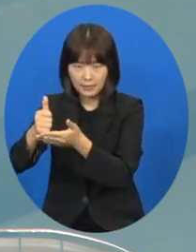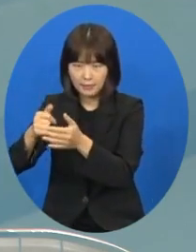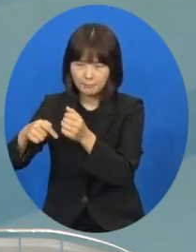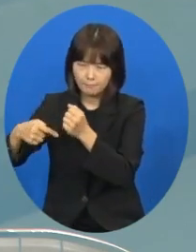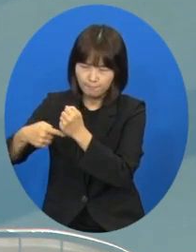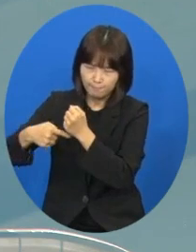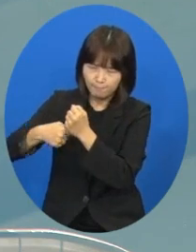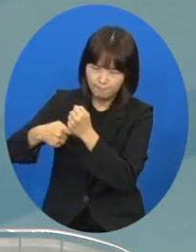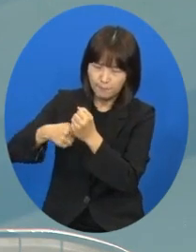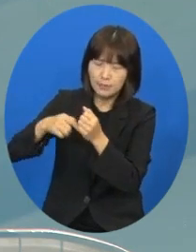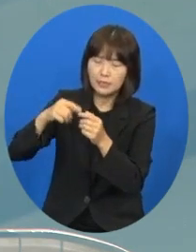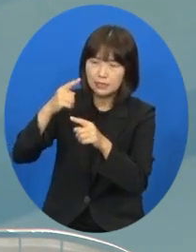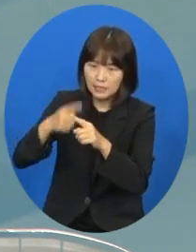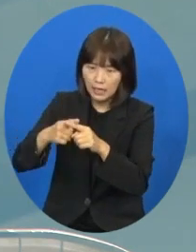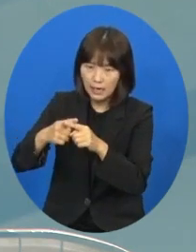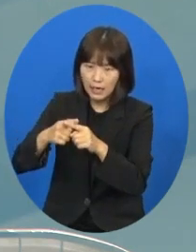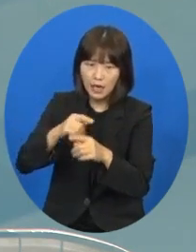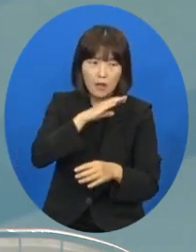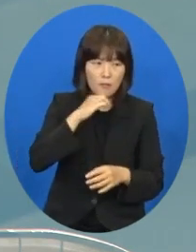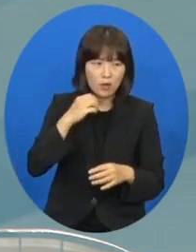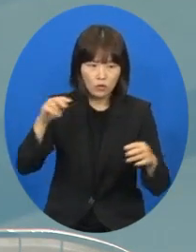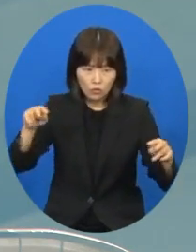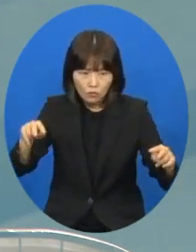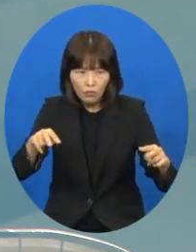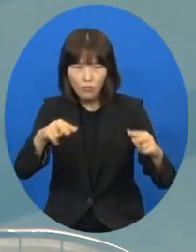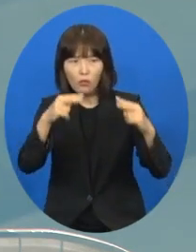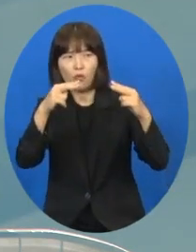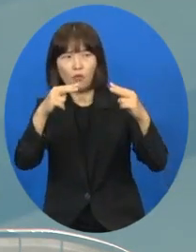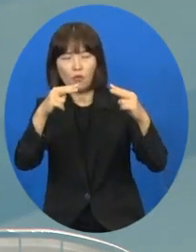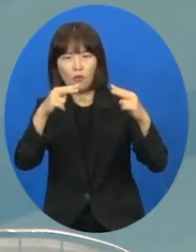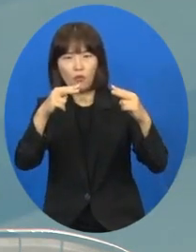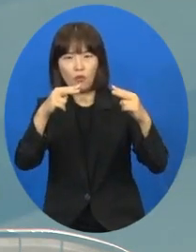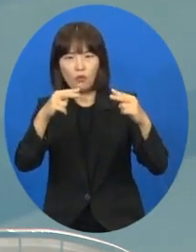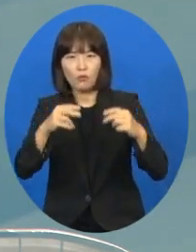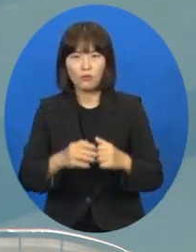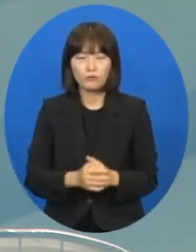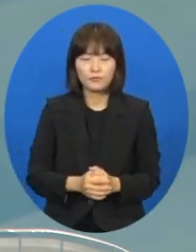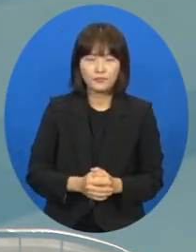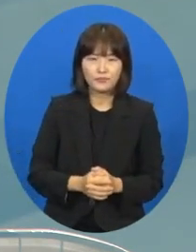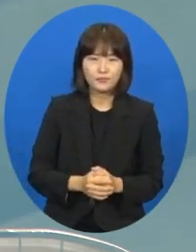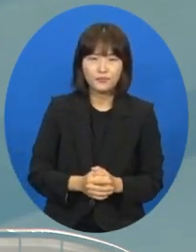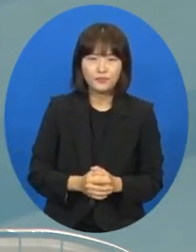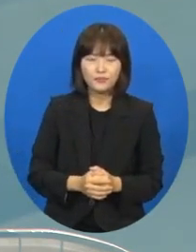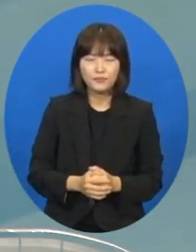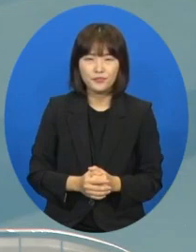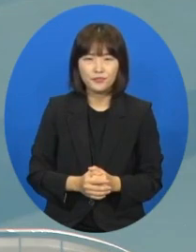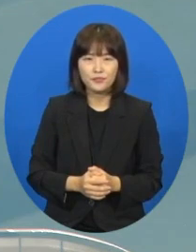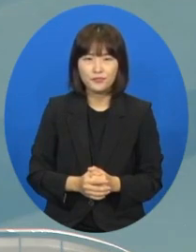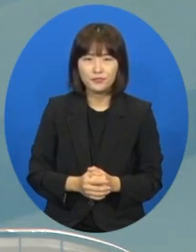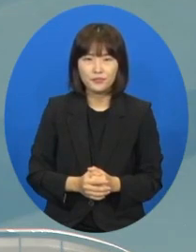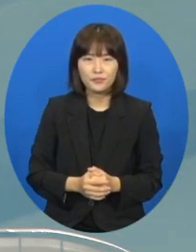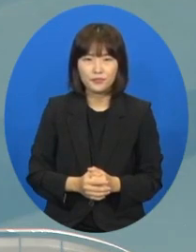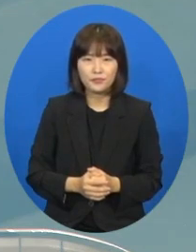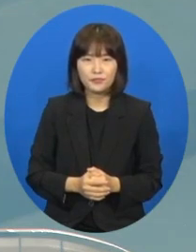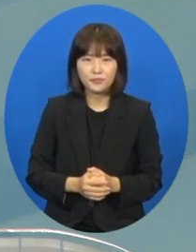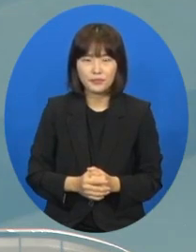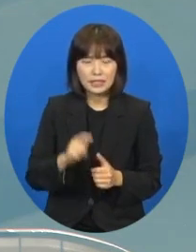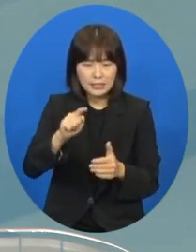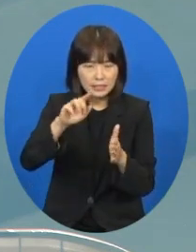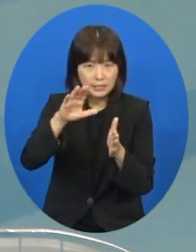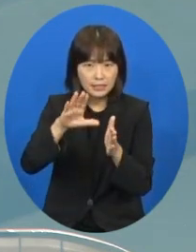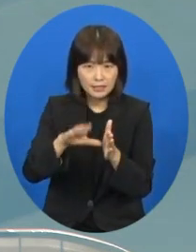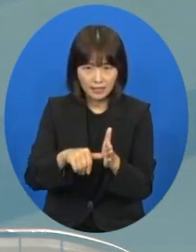기록하고 있어요. 그래서 예수님과 베드로가 눈이 이렇게 마주칩니다. 누가복음 22장에 보면